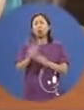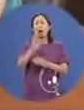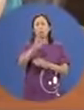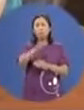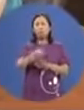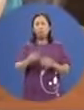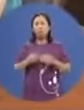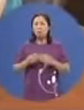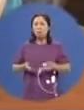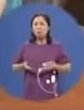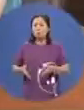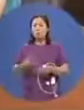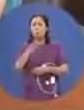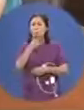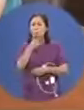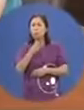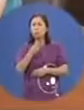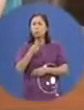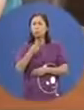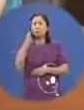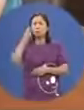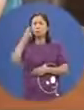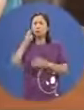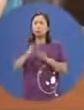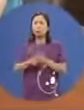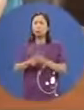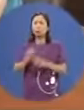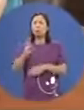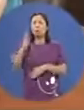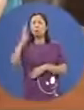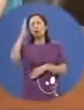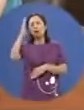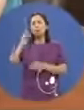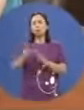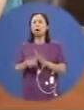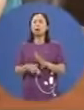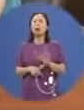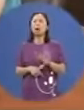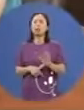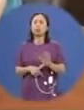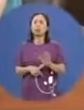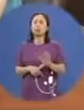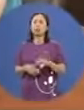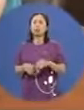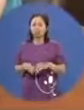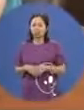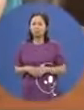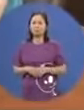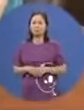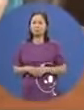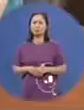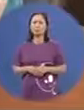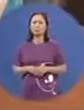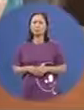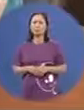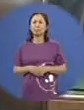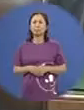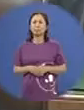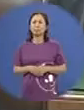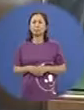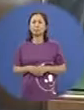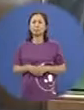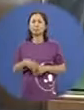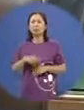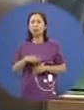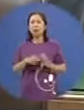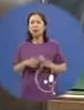時になかなかできにくいということは現実にある問題なんですよね。ですから、そういうこともちょっと